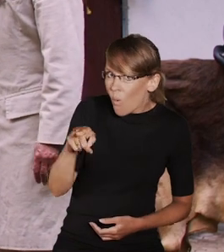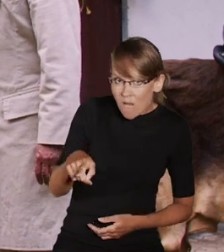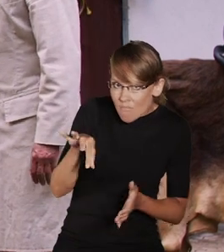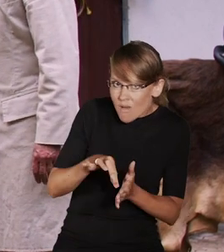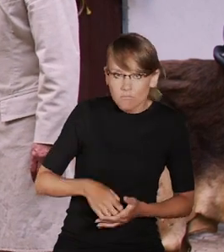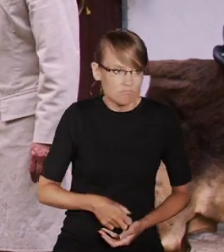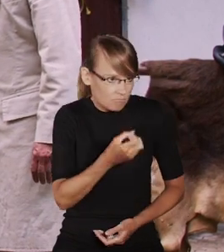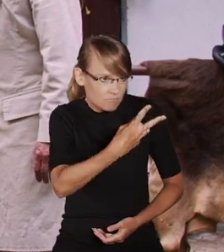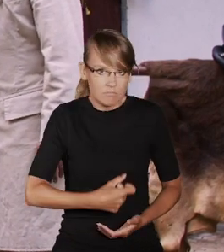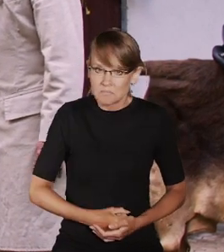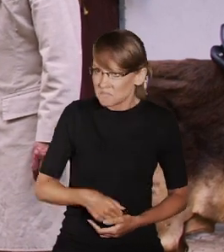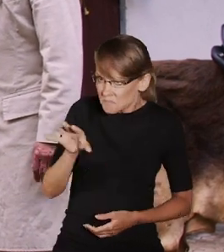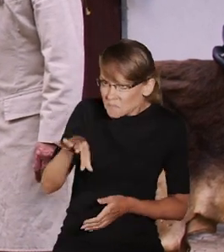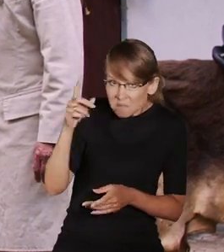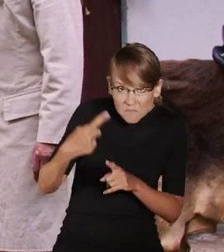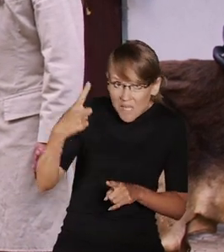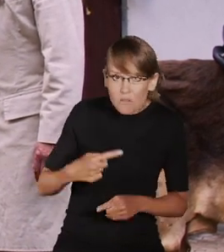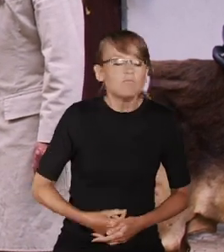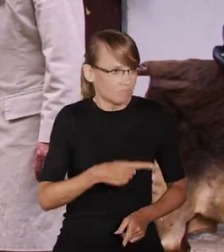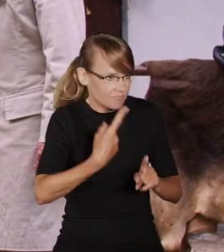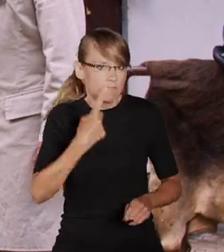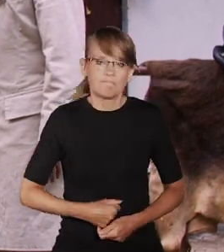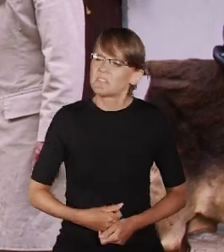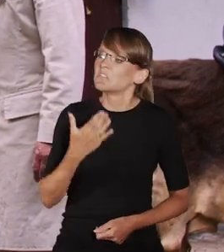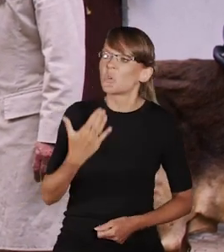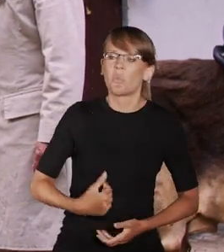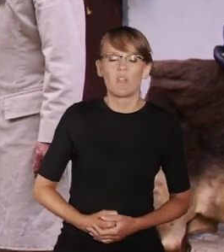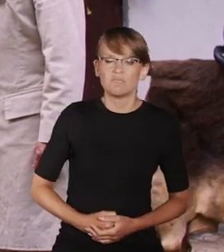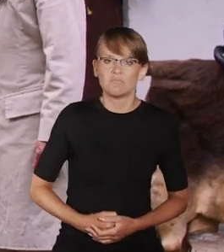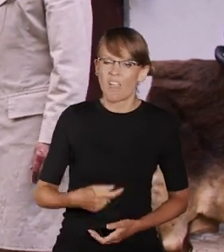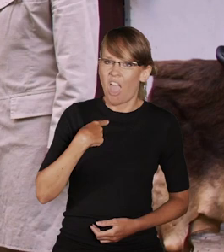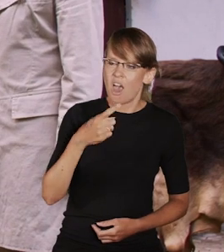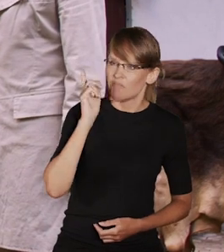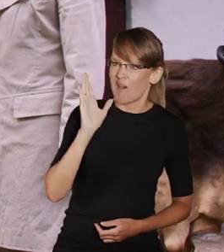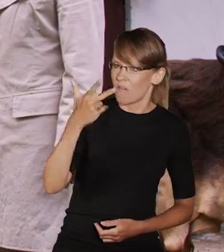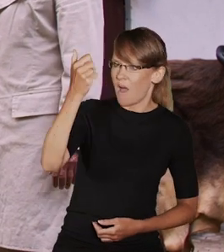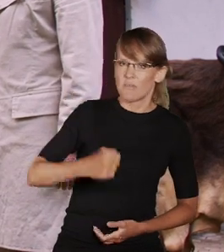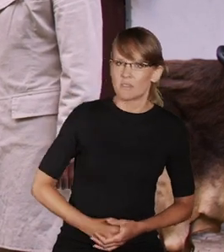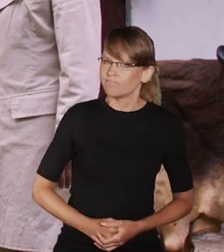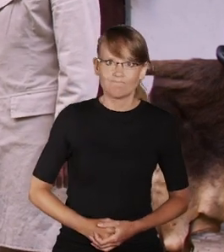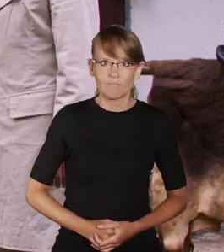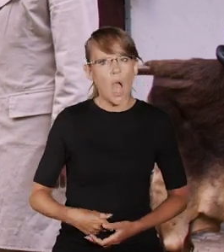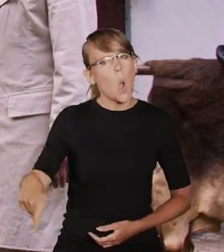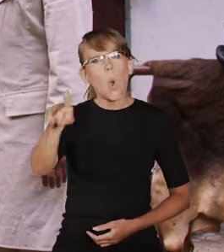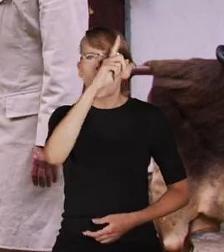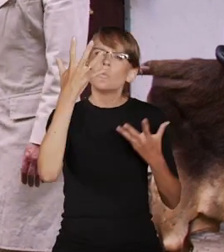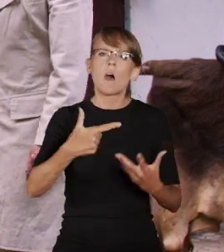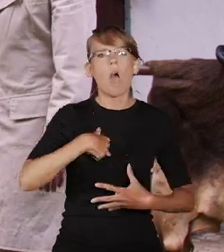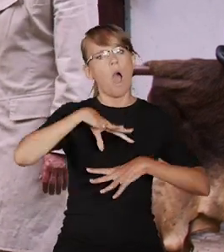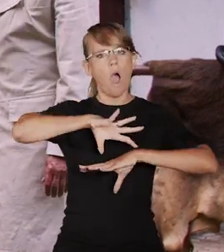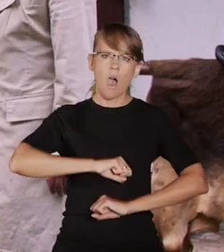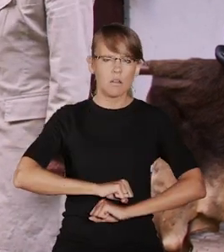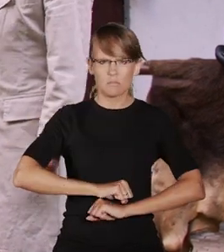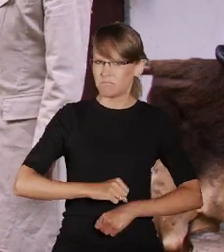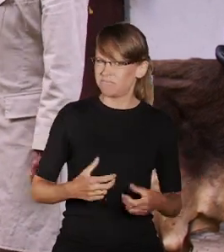ja nie mogę czekać. A cóż poradzę na to, skoro dziś nie mam? A więc nie zapłaci mi pani dziś. Nie mogę. To pani ostatnie